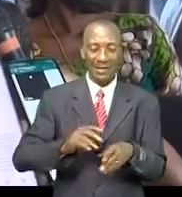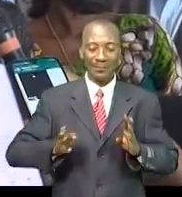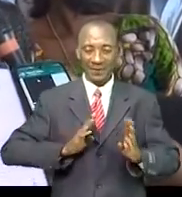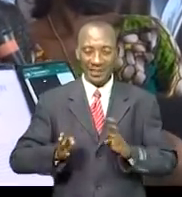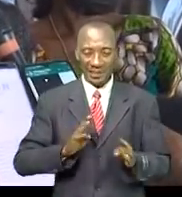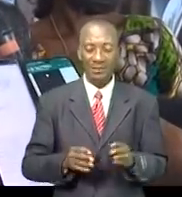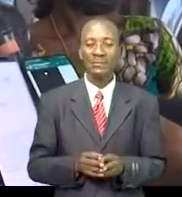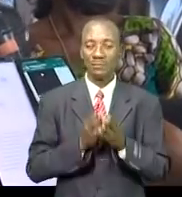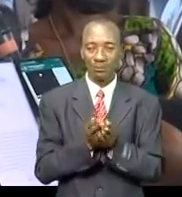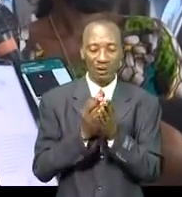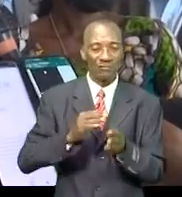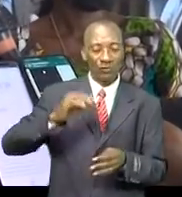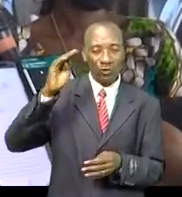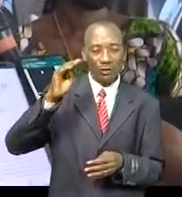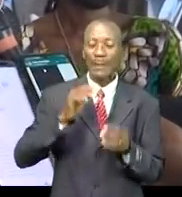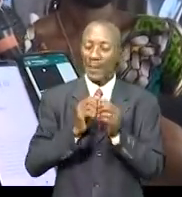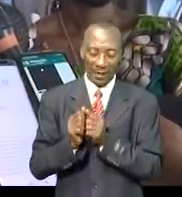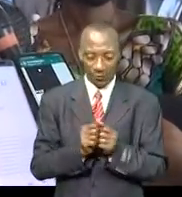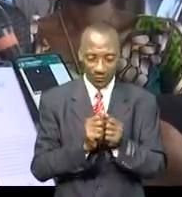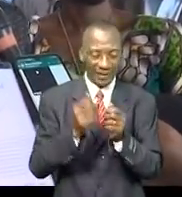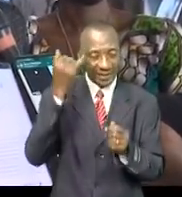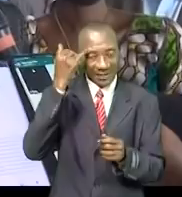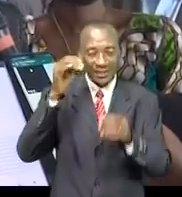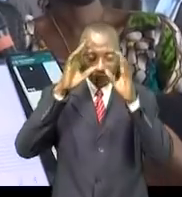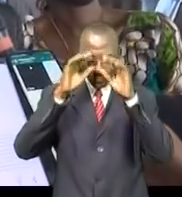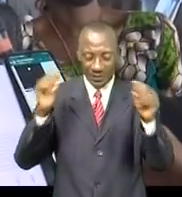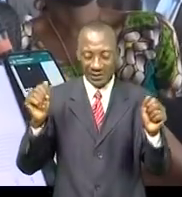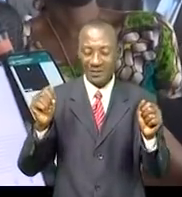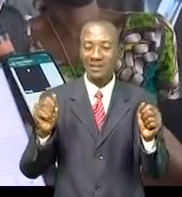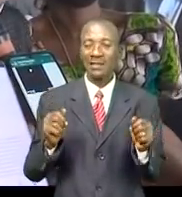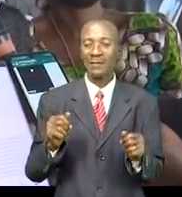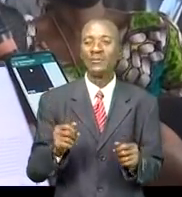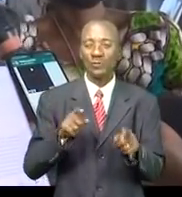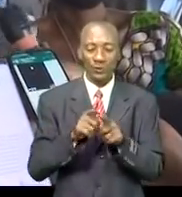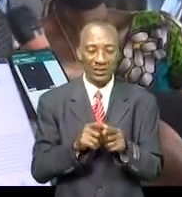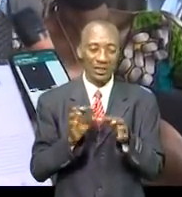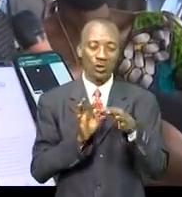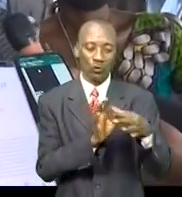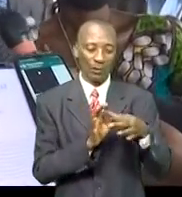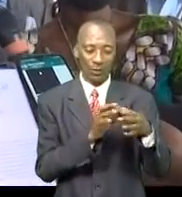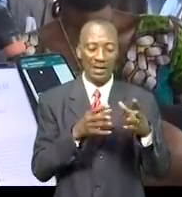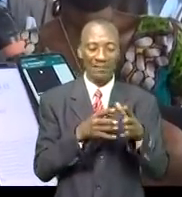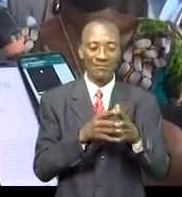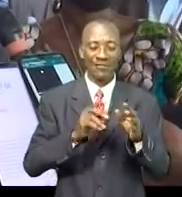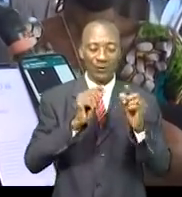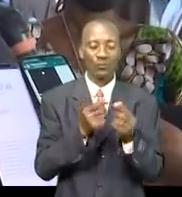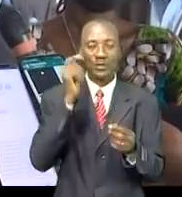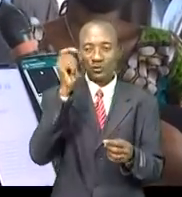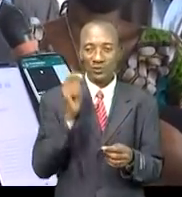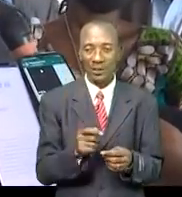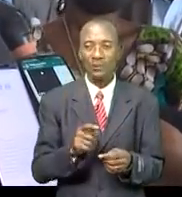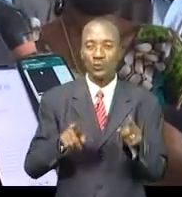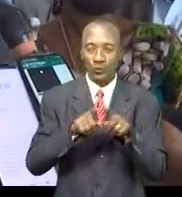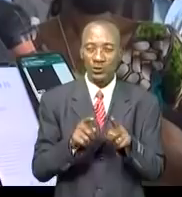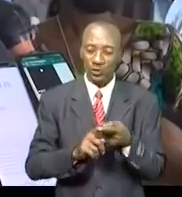Kivu, d'accompagner la vision du chef de l'État, de l'état de siège, de collaborer directement avec l'armée et d'avoir la confiance